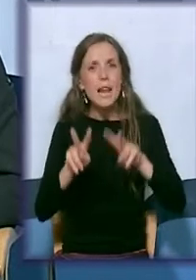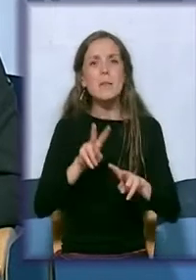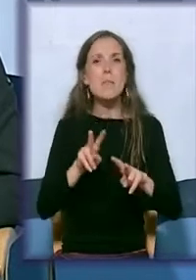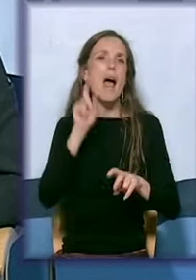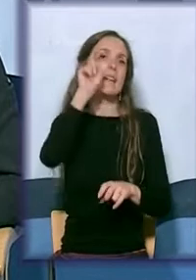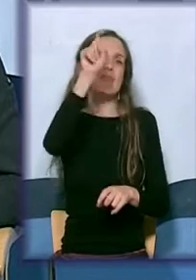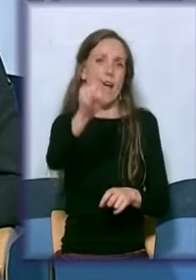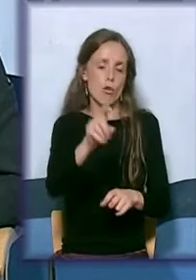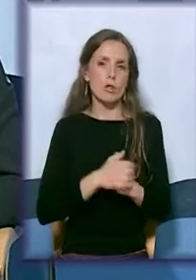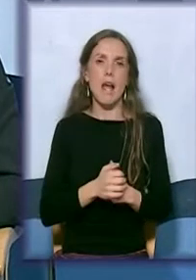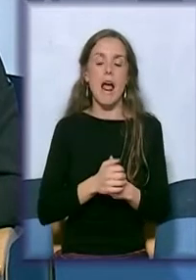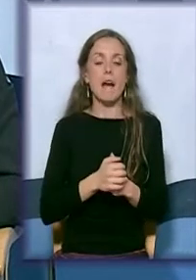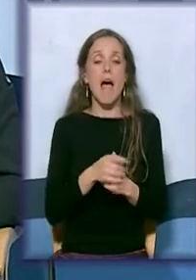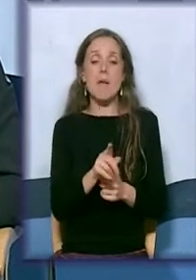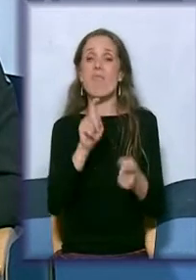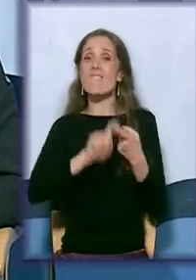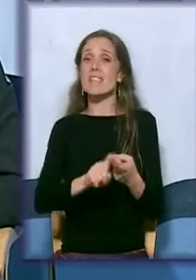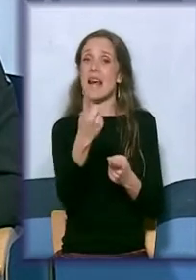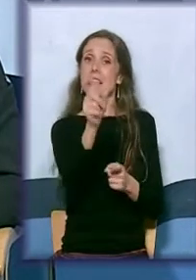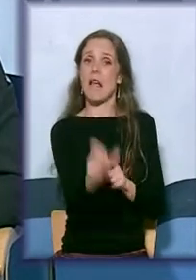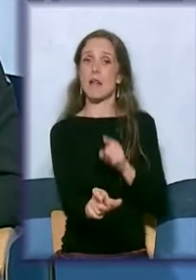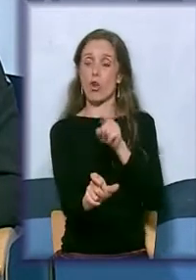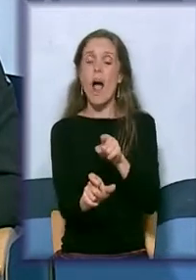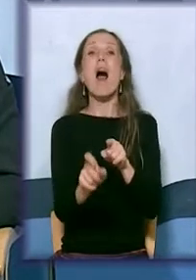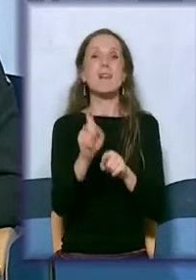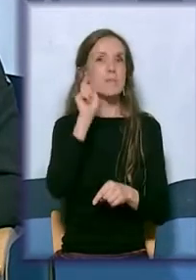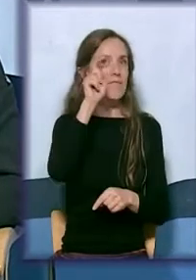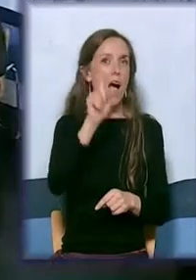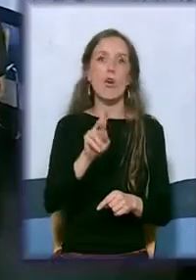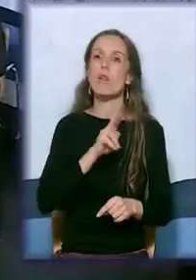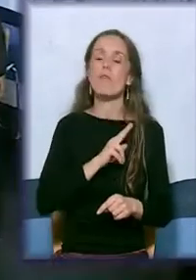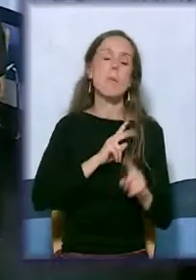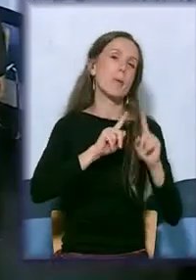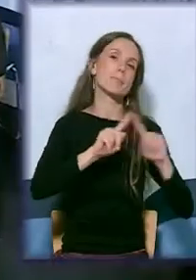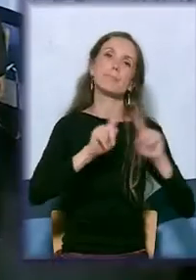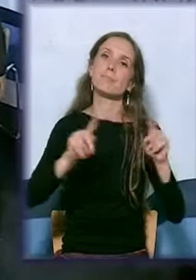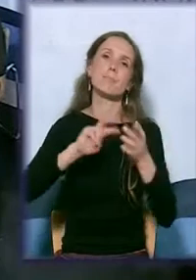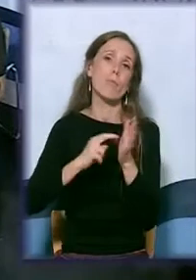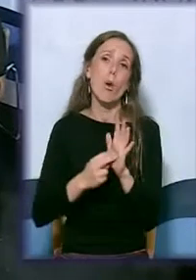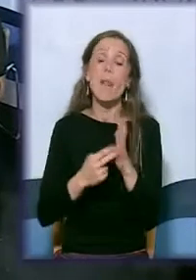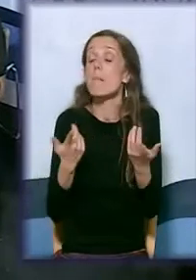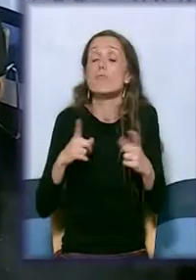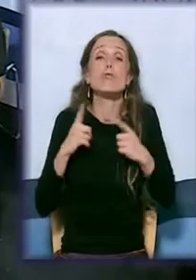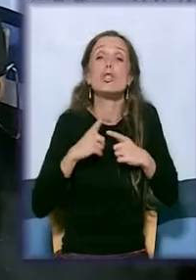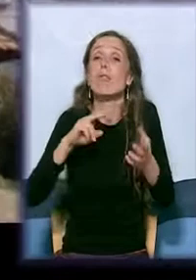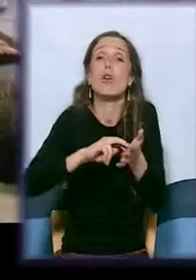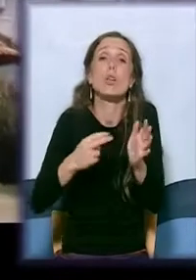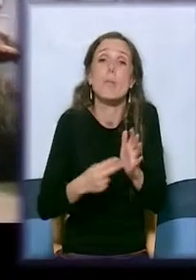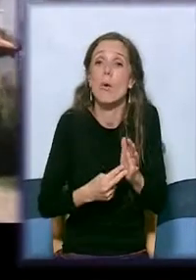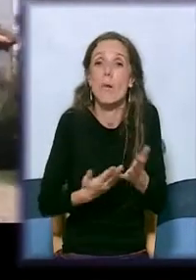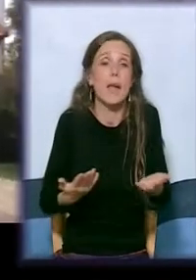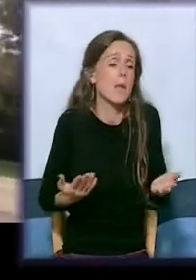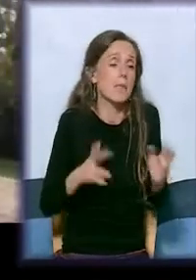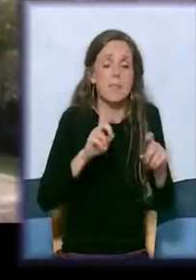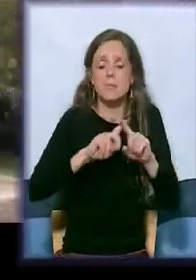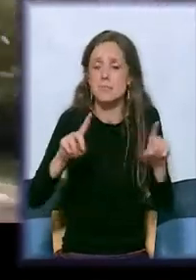odnosno koji prate jednog korisnika. Ali svakodnevno se suočavamo sa raznim problemima, životnim problemima, a to je možemo da imamo od